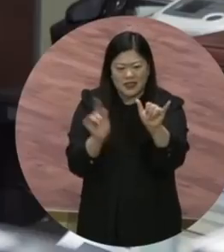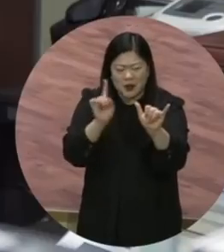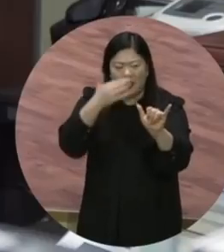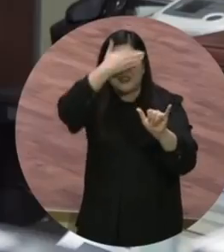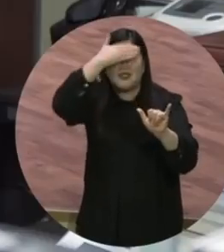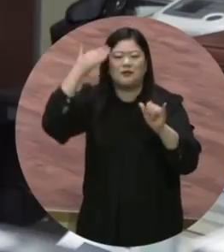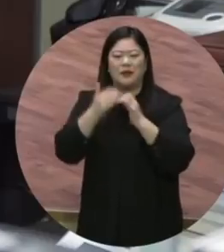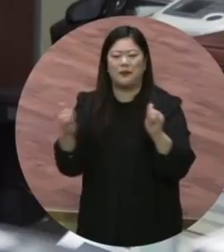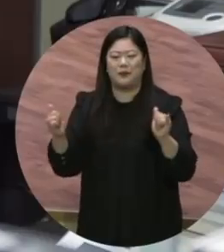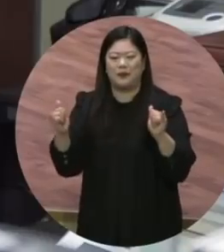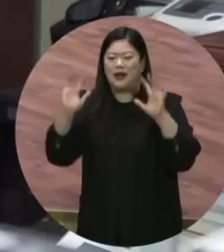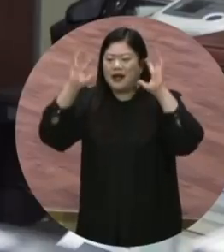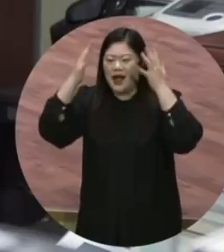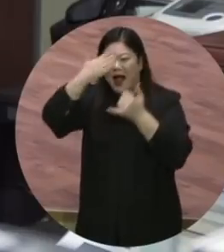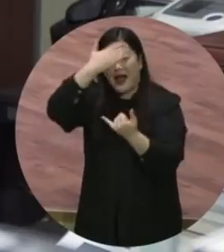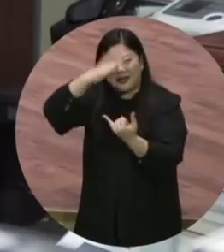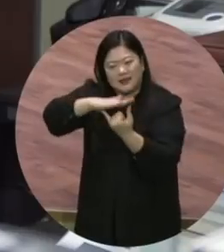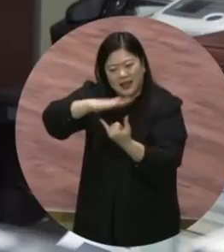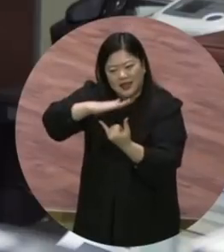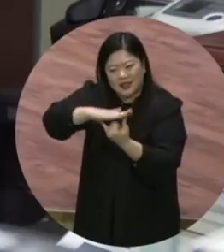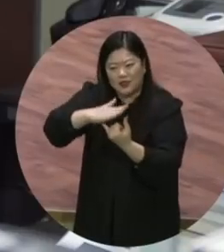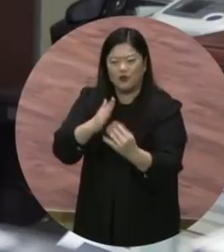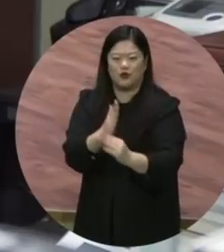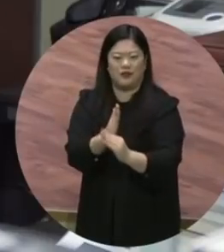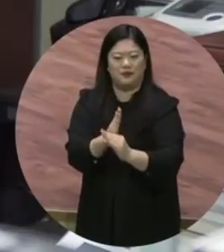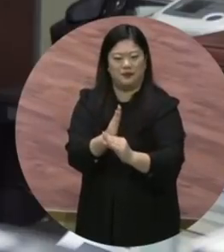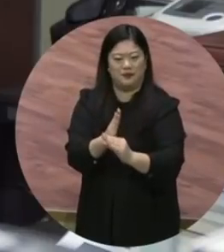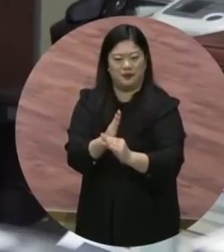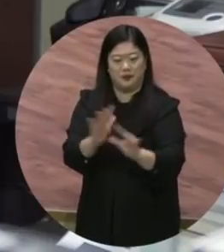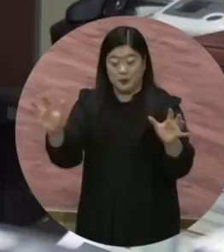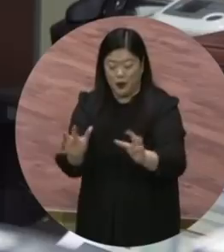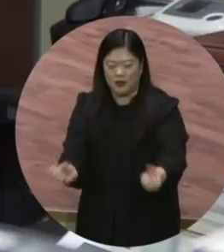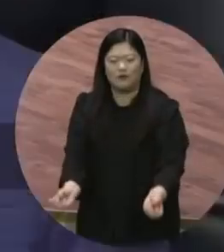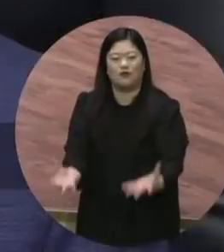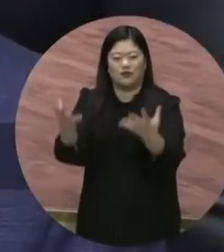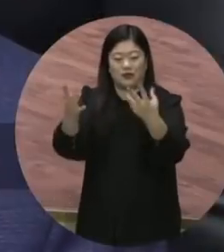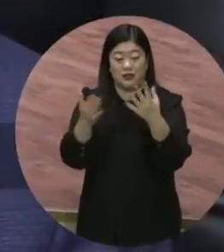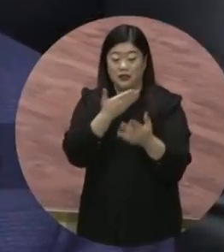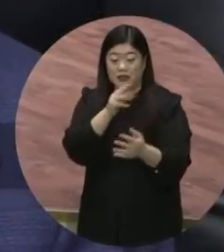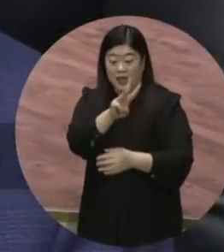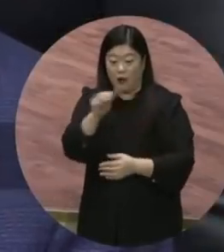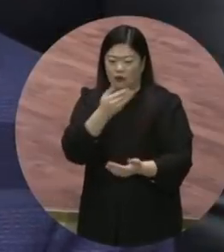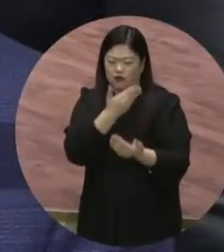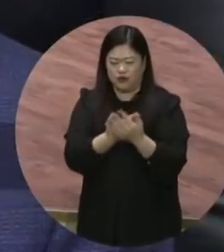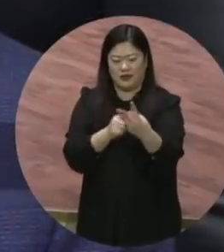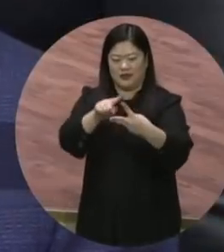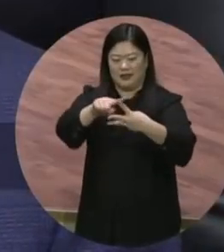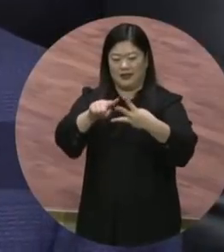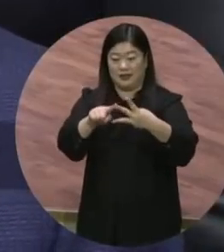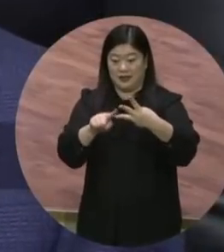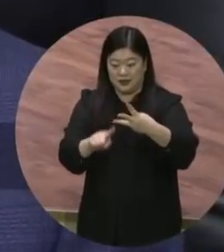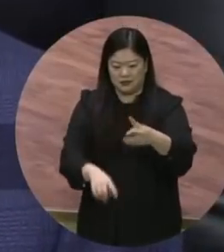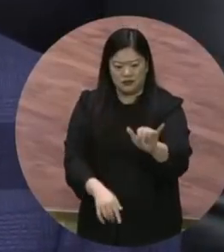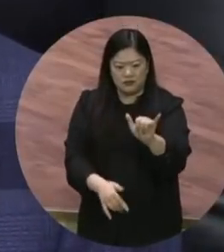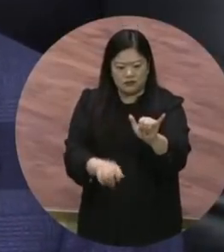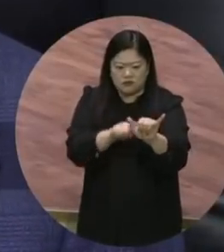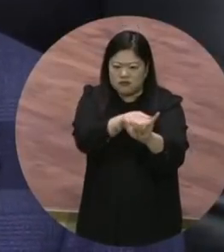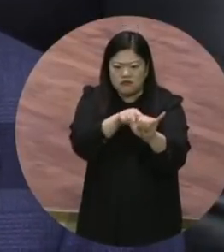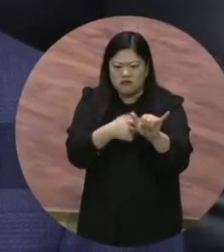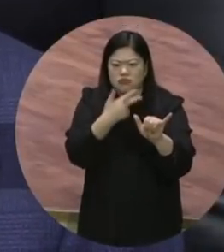축제를 하는 이 세 가지가 우리 예원교회 3대 축제입니다. 와이 페스티벌이 무슨 뜻인고